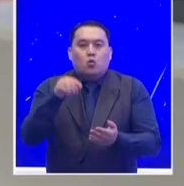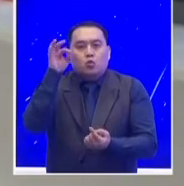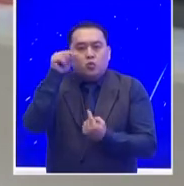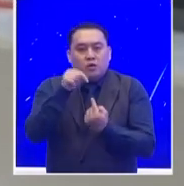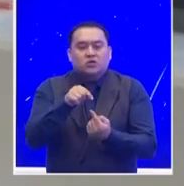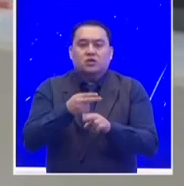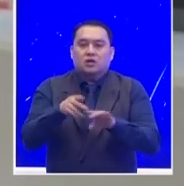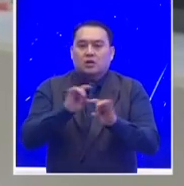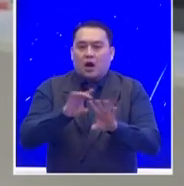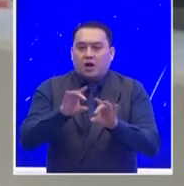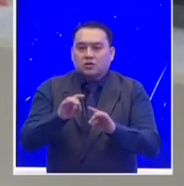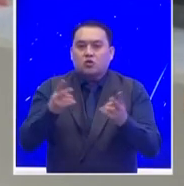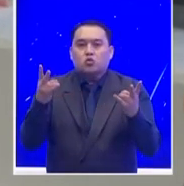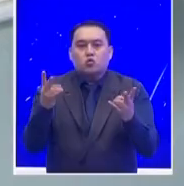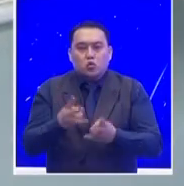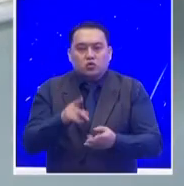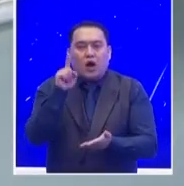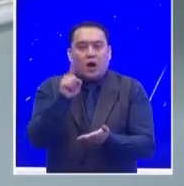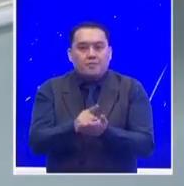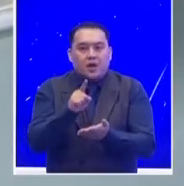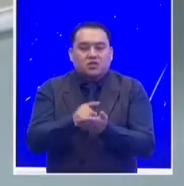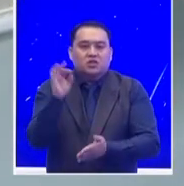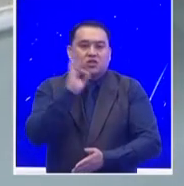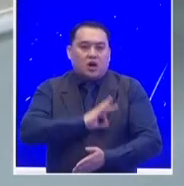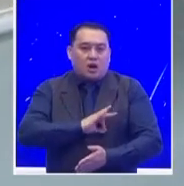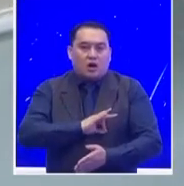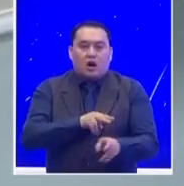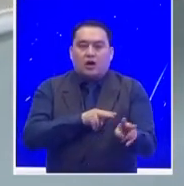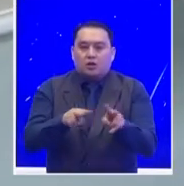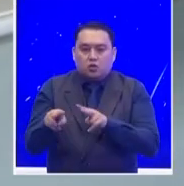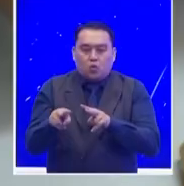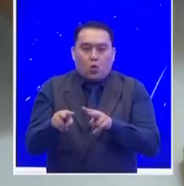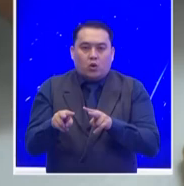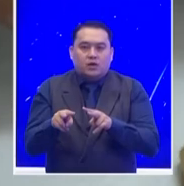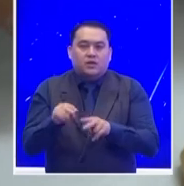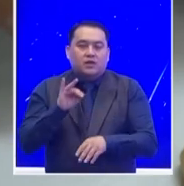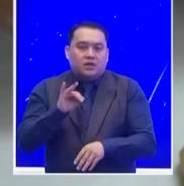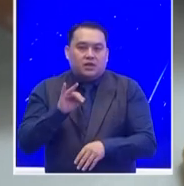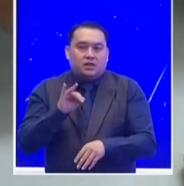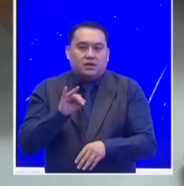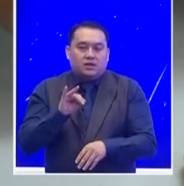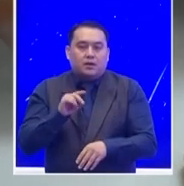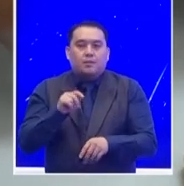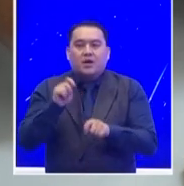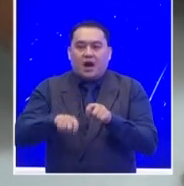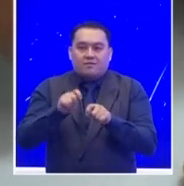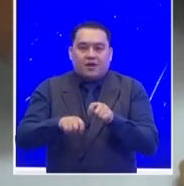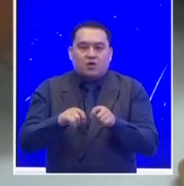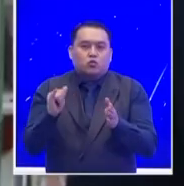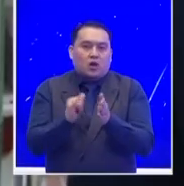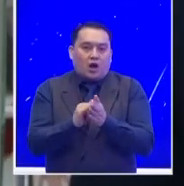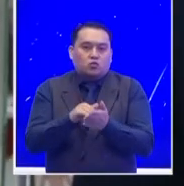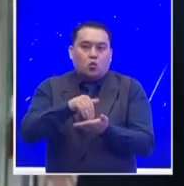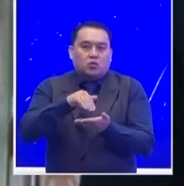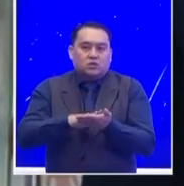перечисленные категории субъектов необходимо обязательно использовать онлайн-контрольно-кассовые машины и посттерминалы. Проверки по их постановке на